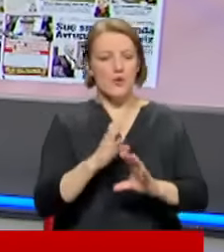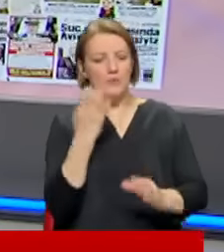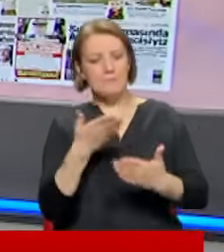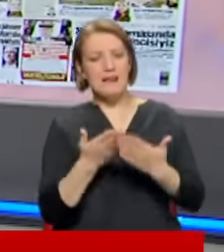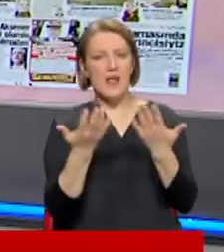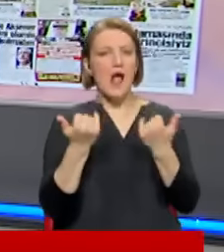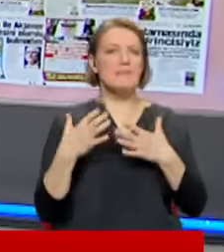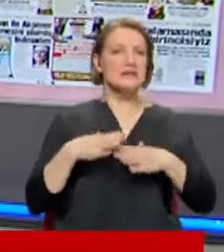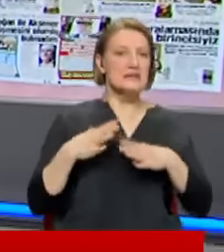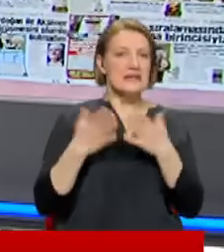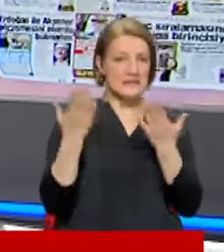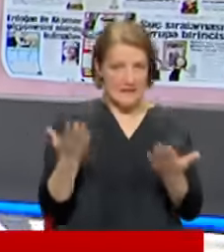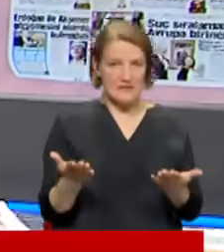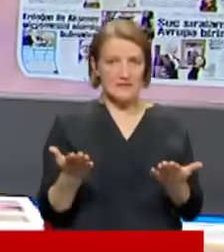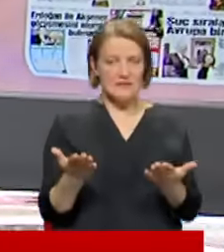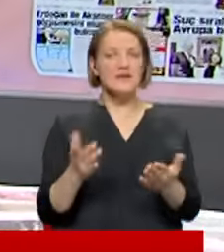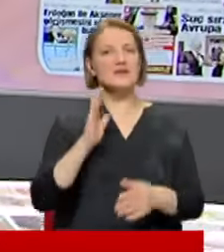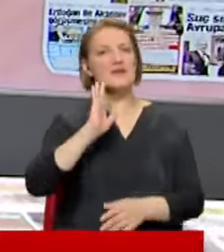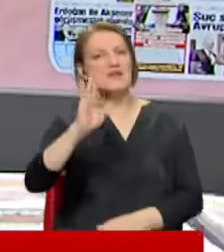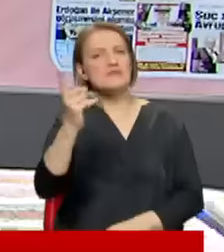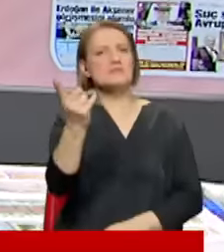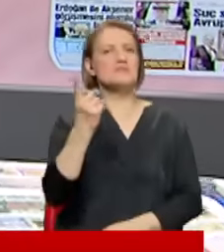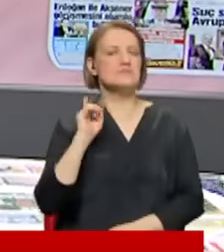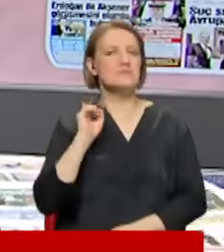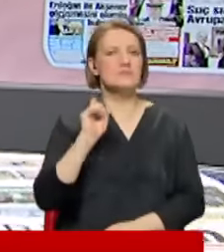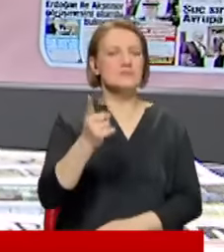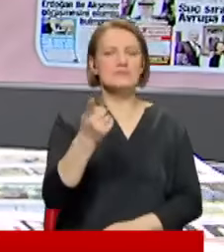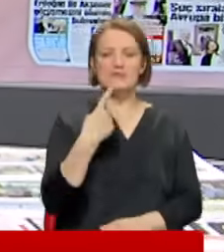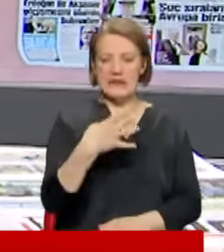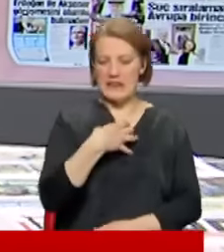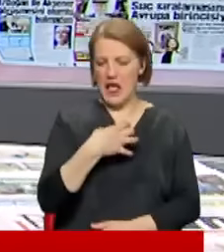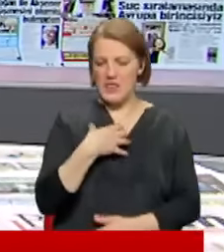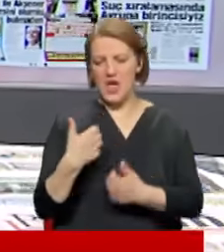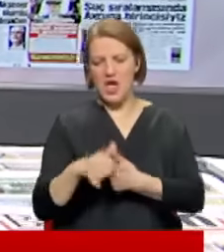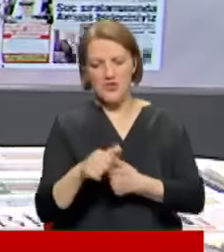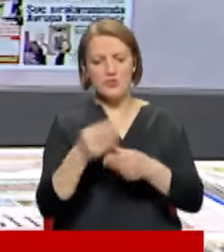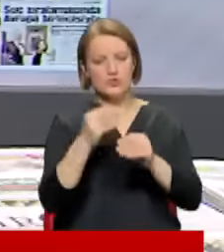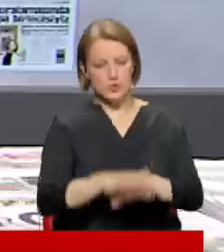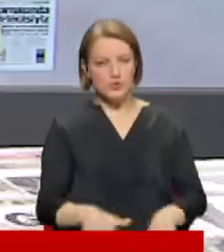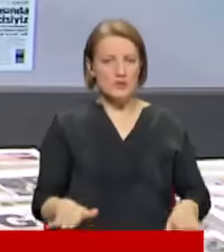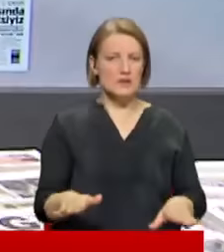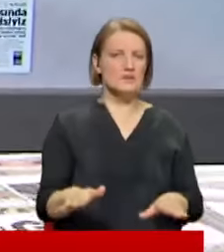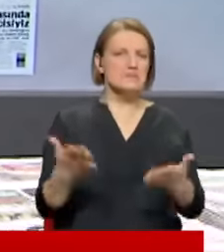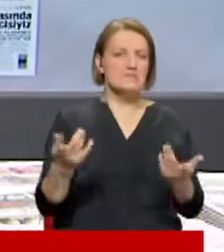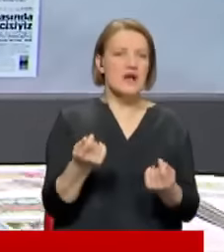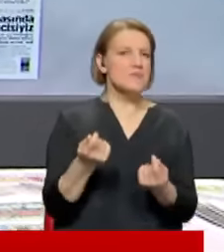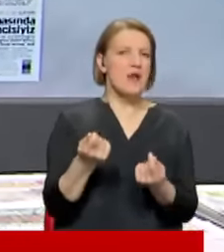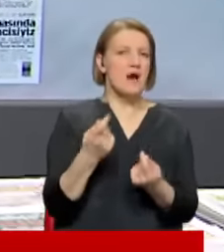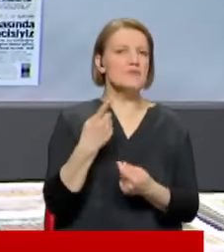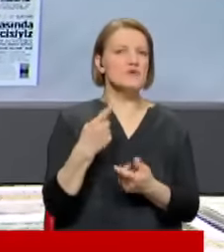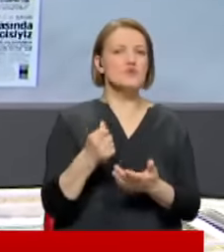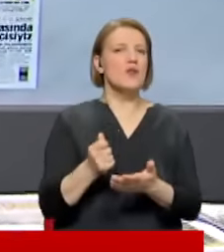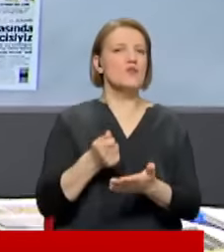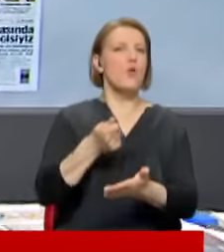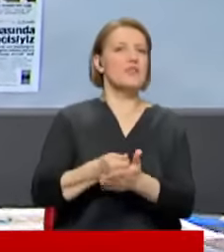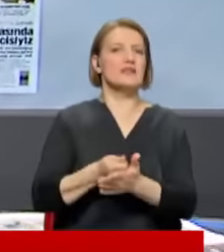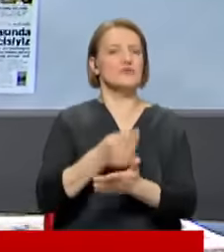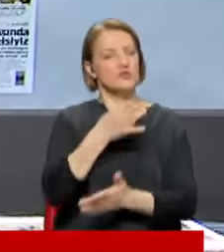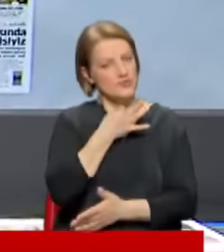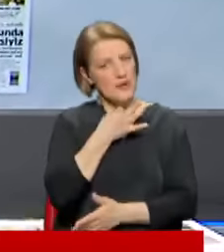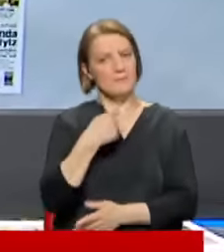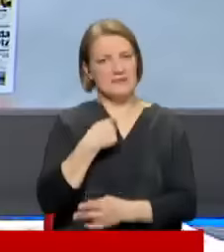bileti almak istediyseniz, gidiş dönüş kendiniz, eşiniz, çocuklarınız, ne kadarlık bir ücret ödediniz?